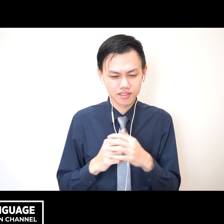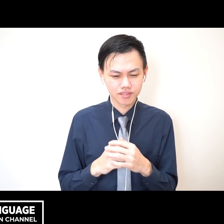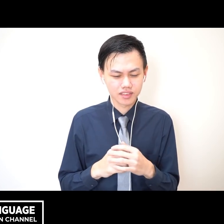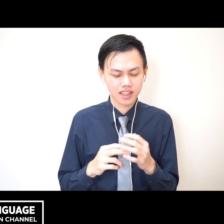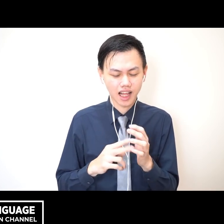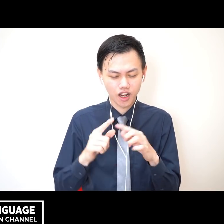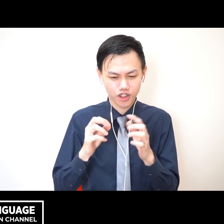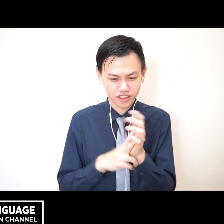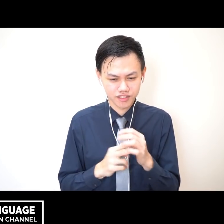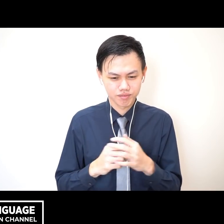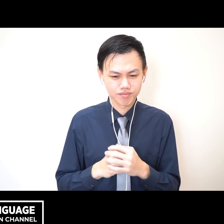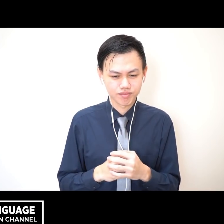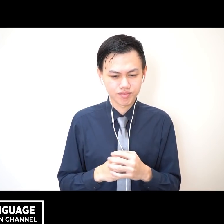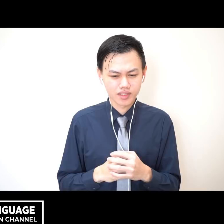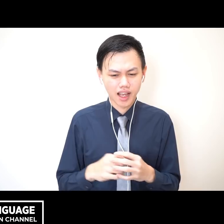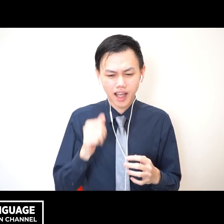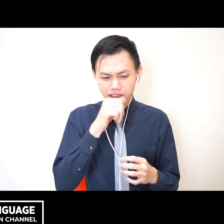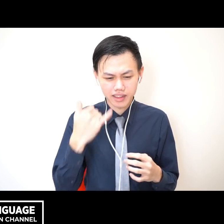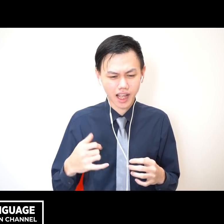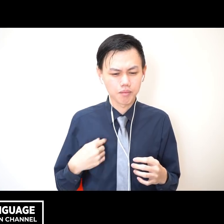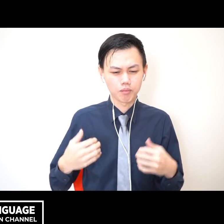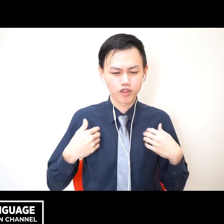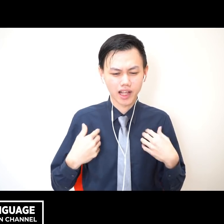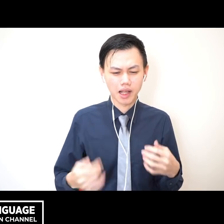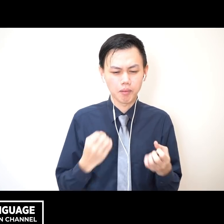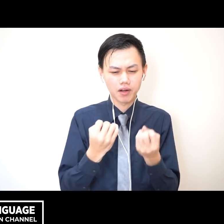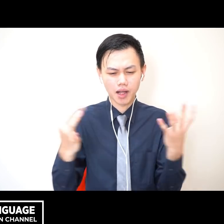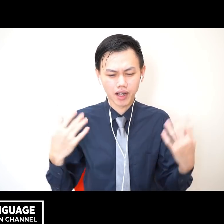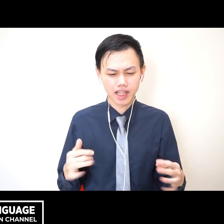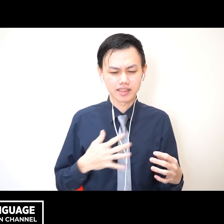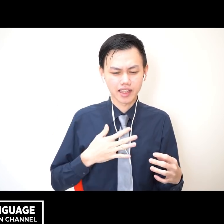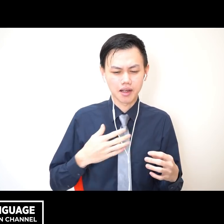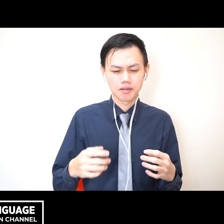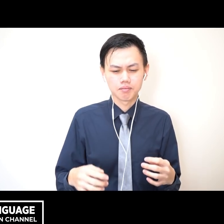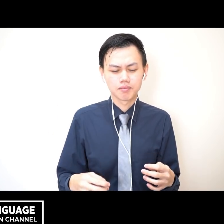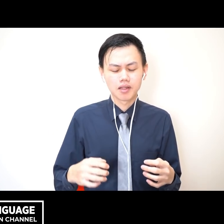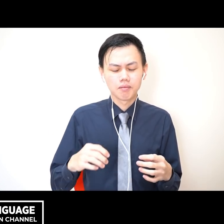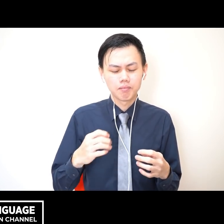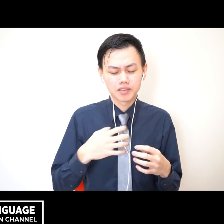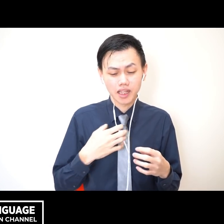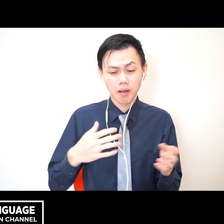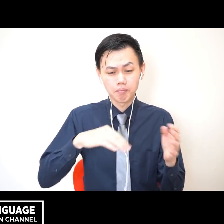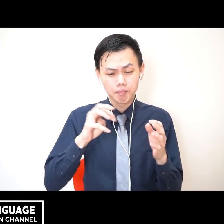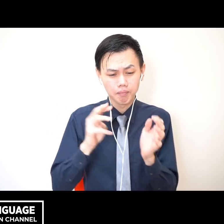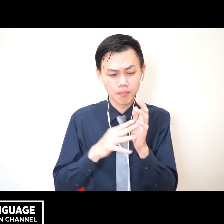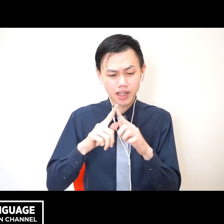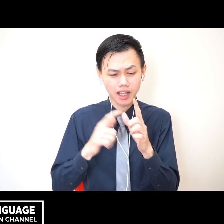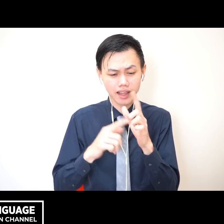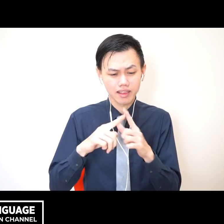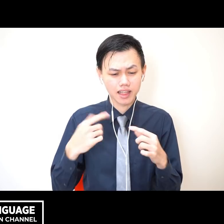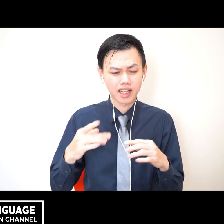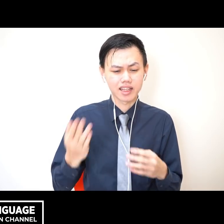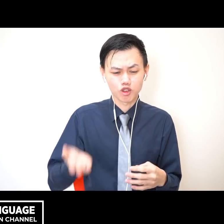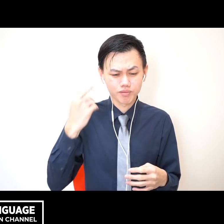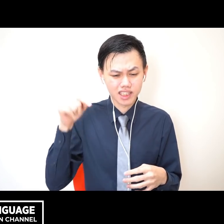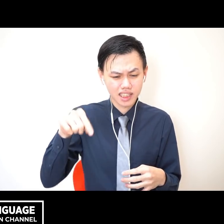all powerful. Bahwa Dia adalah Tuhan yang kekal. Artinya Dia adalah awal dan Dia adalah